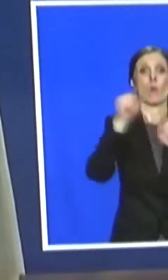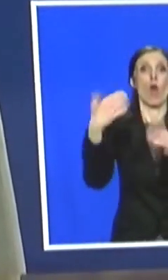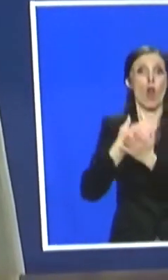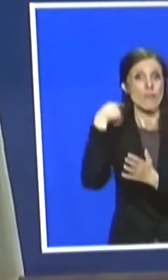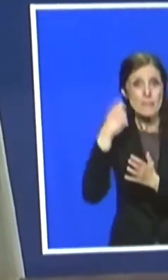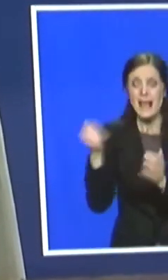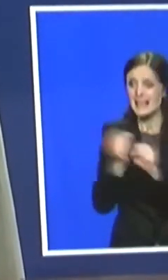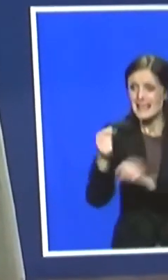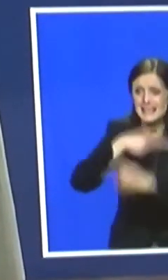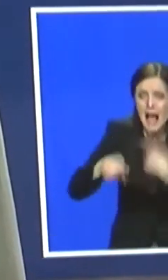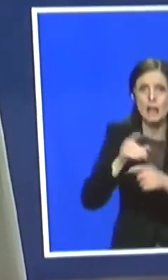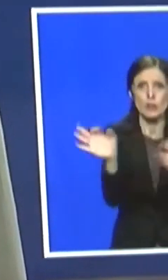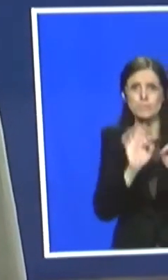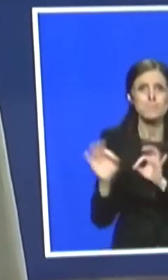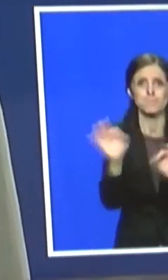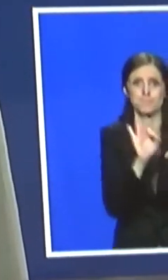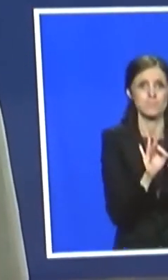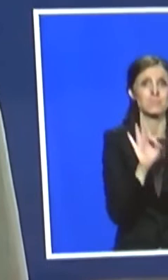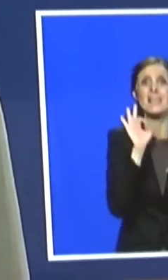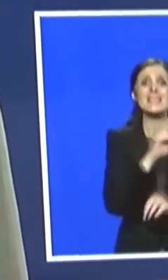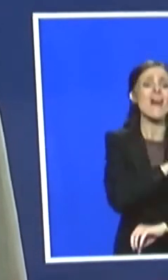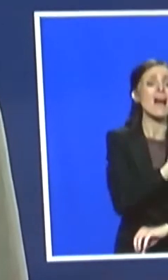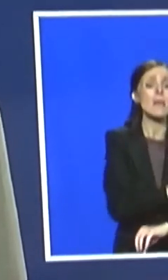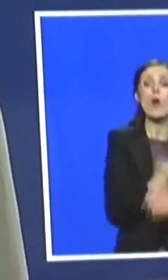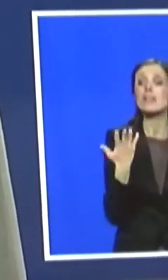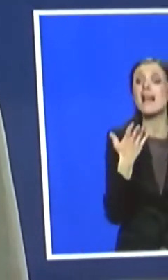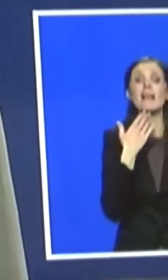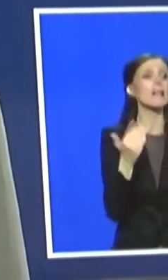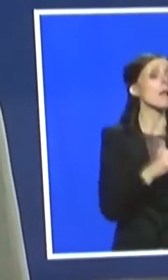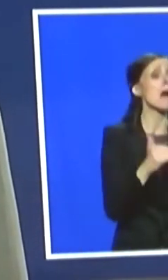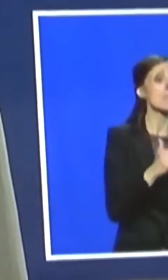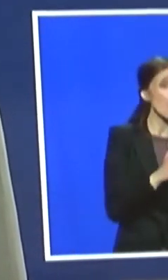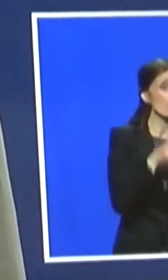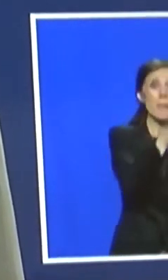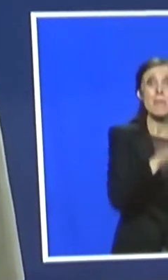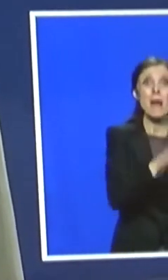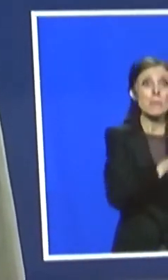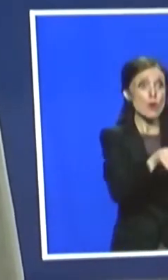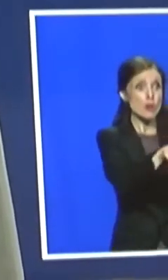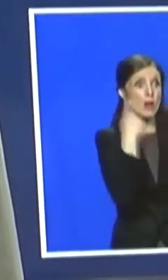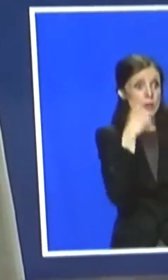aktivno radi uspostavljeno. Znači, u svakoj bolnici, na svakom terenu gde bude bilo potrebe, prebacivaće se kadar